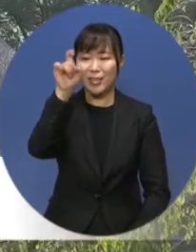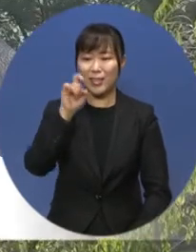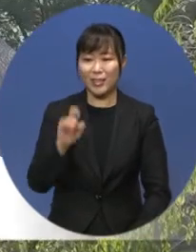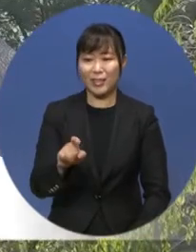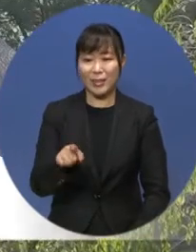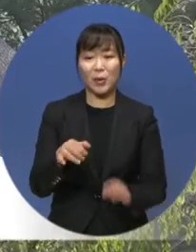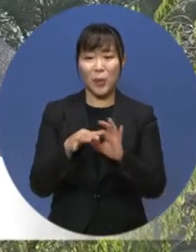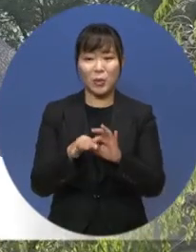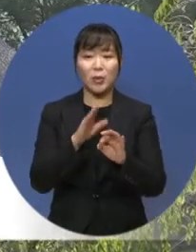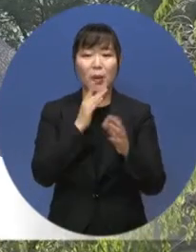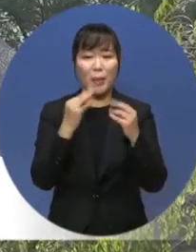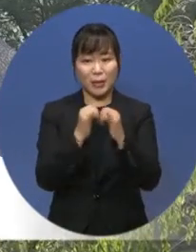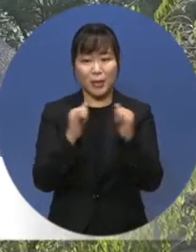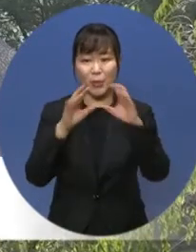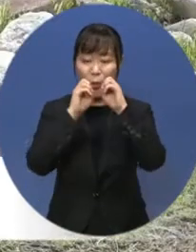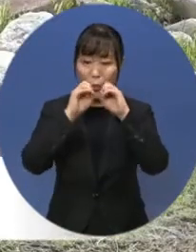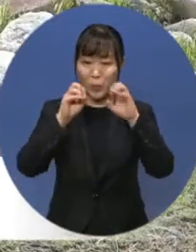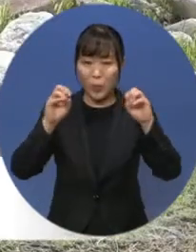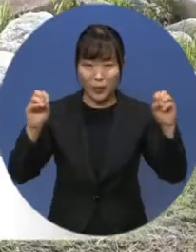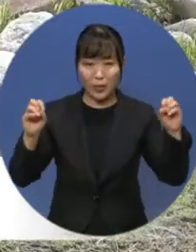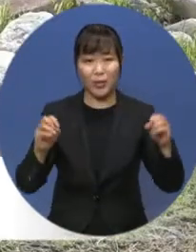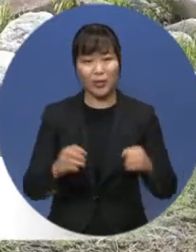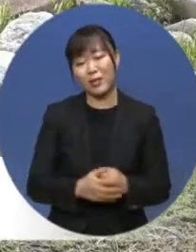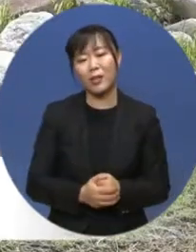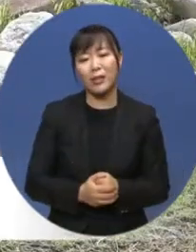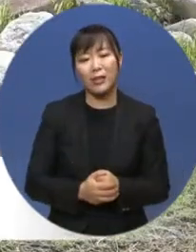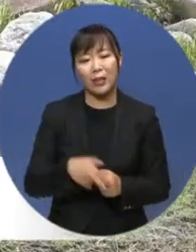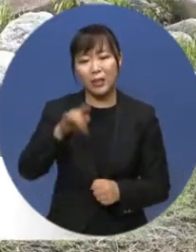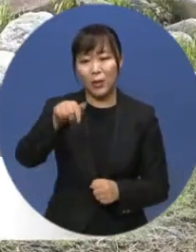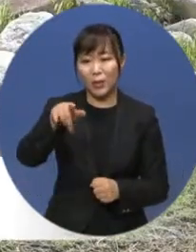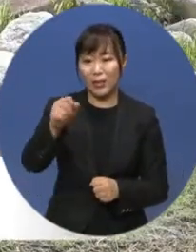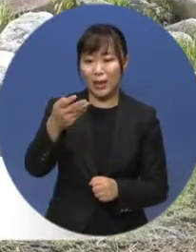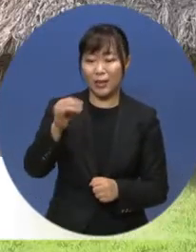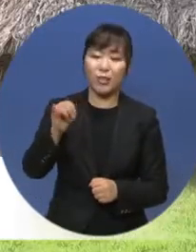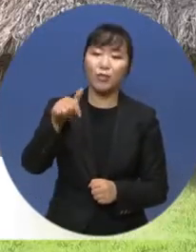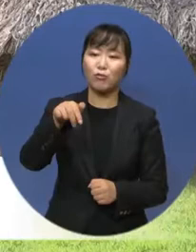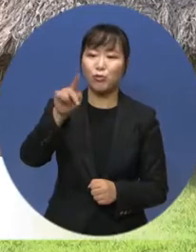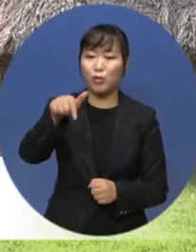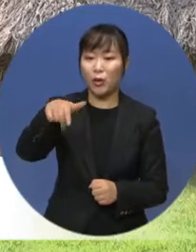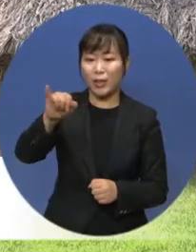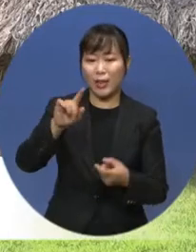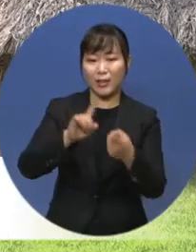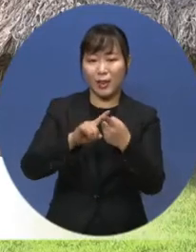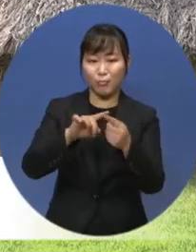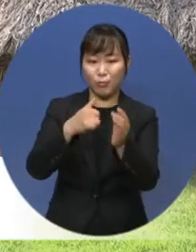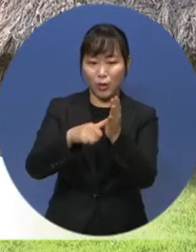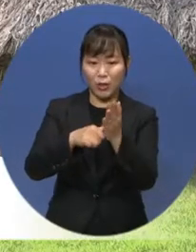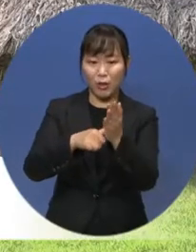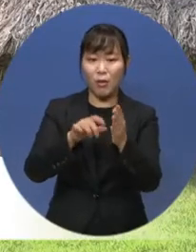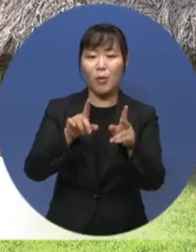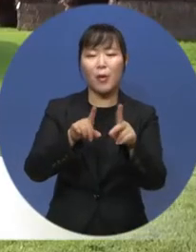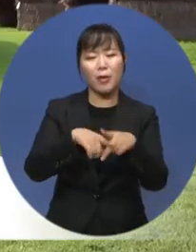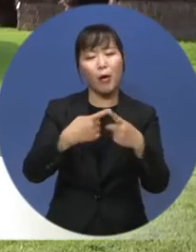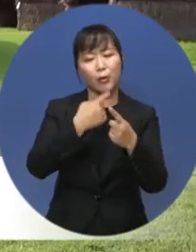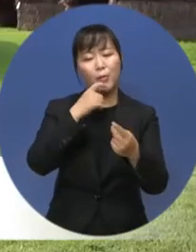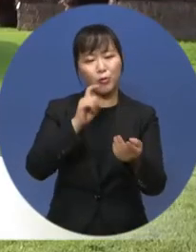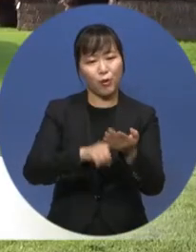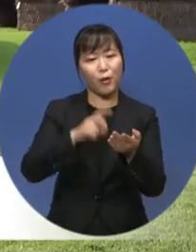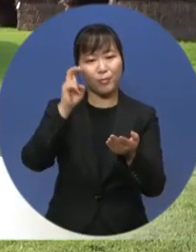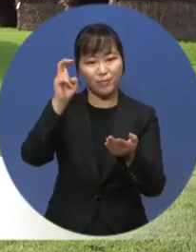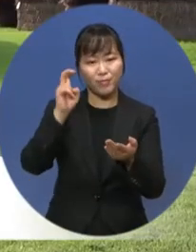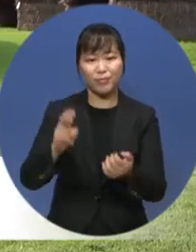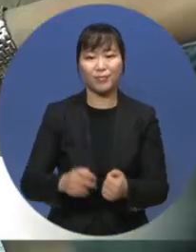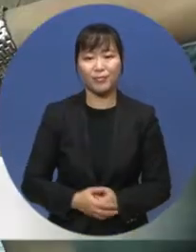그것들을 많은 사람들에게 알려줌으로 해서 석장의 구석기 유적이 또 이해하기 쉽지 않을까 이렇게도